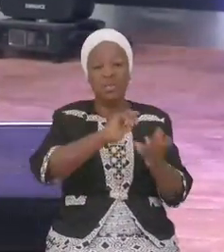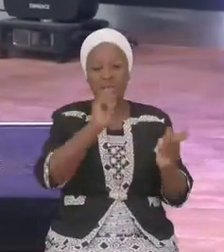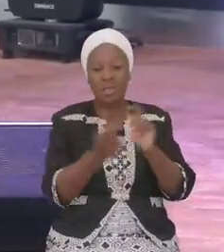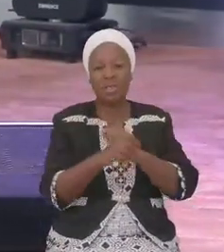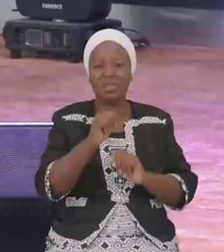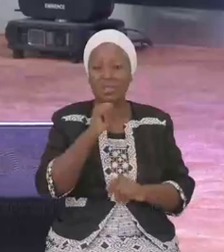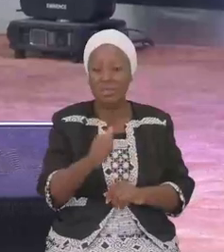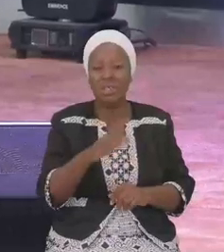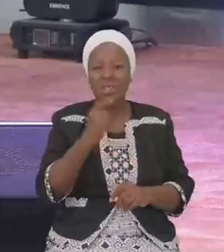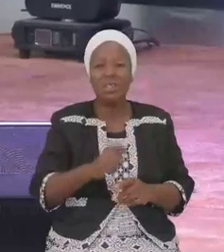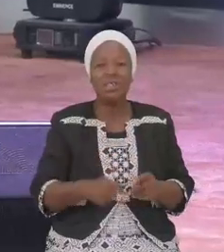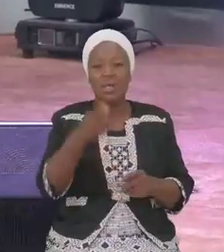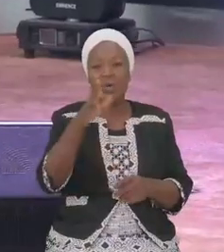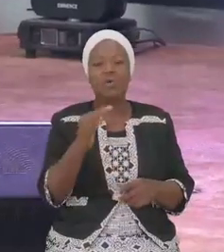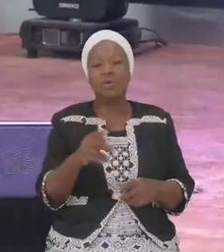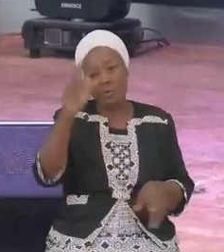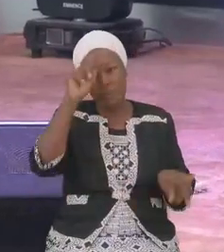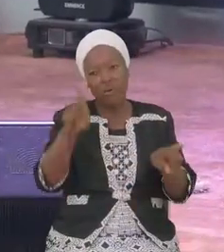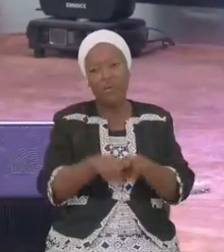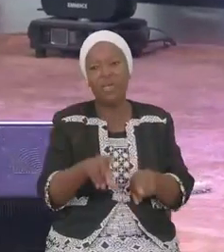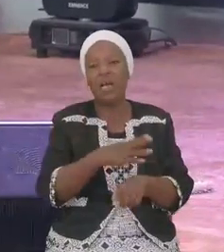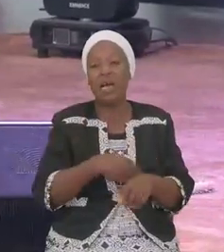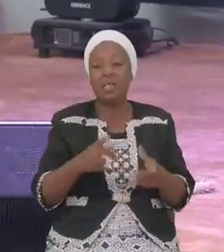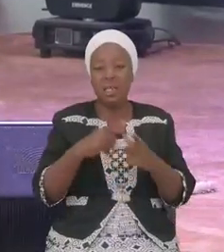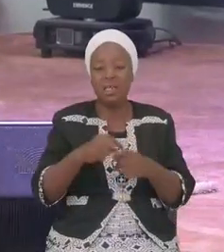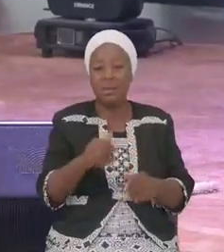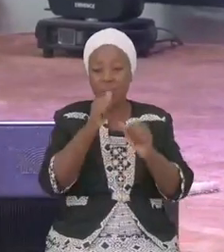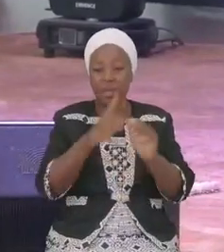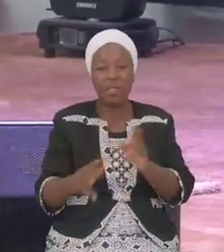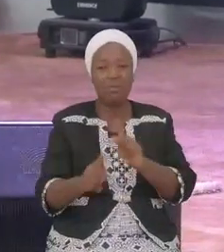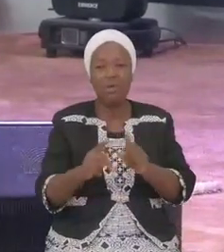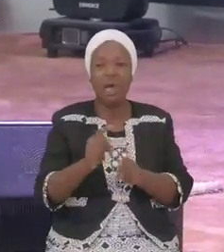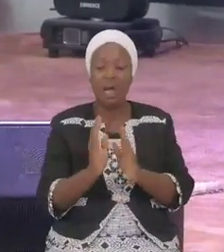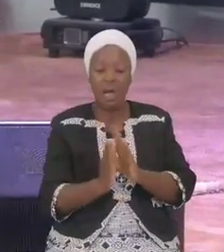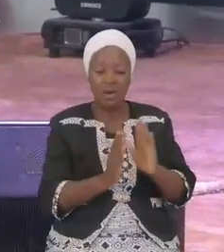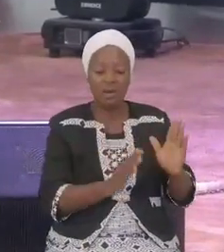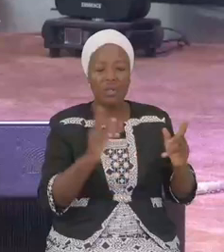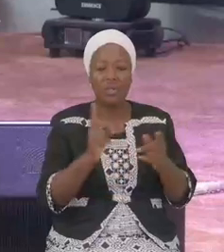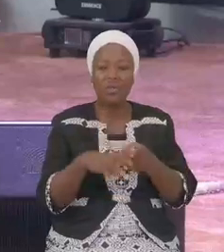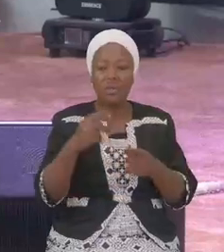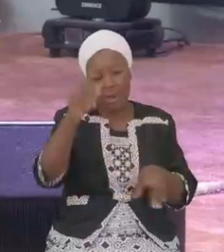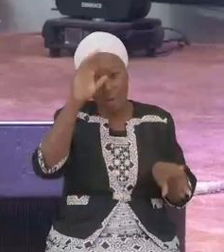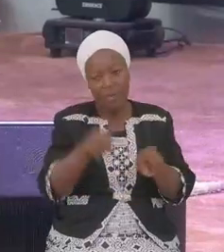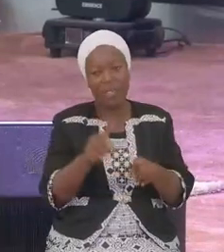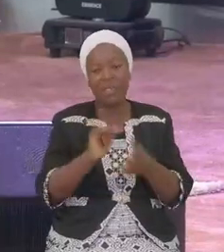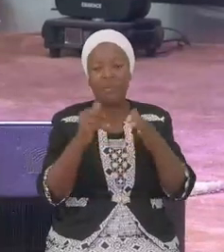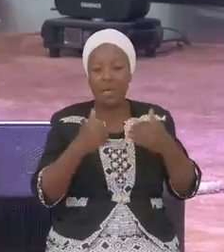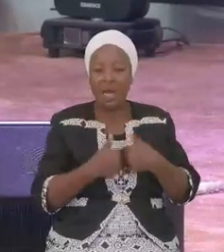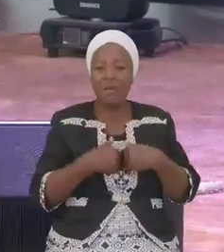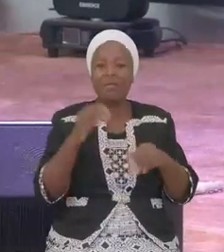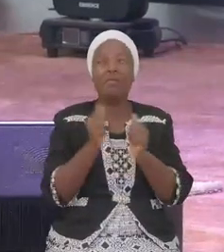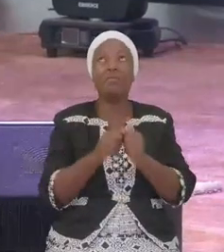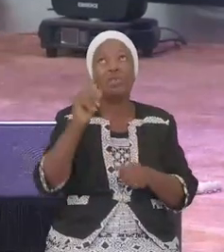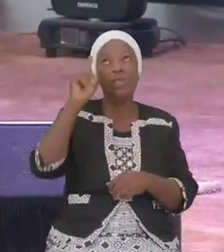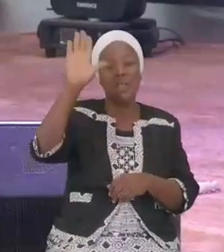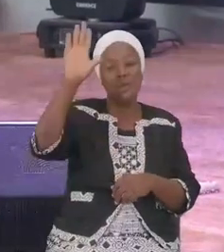pas est le Dieu de l'alliance et il bénit les gens selon l'alliance que nous avons avec lui.